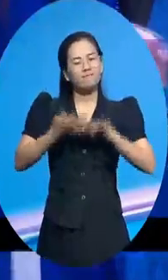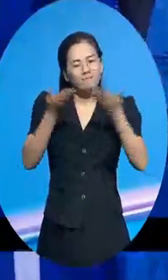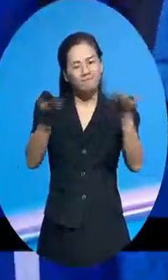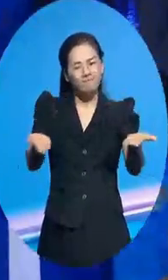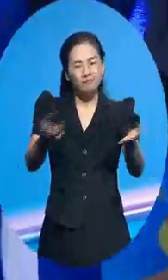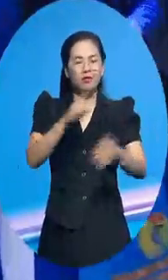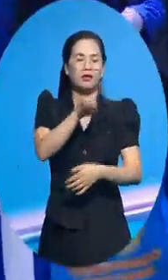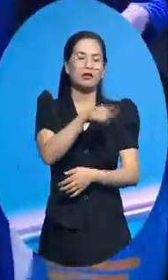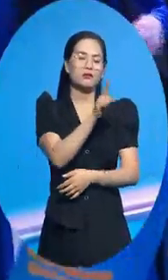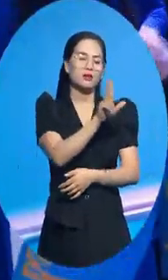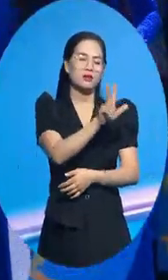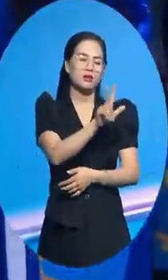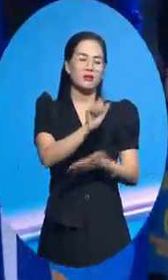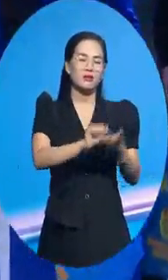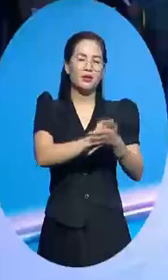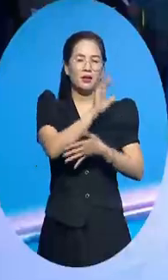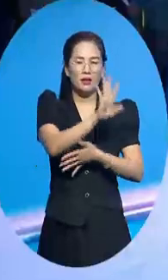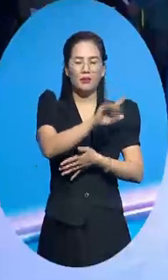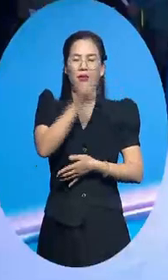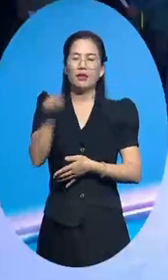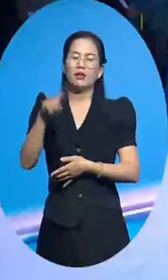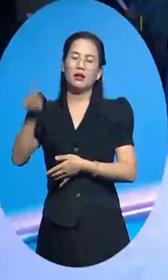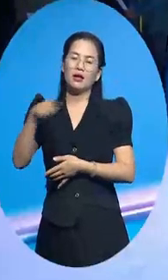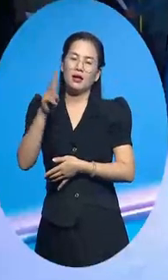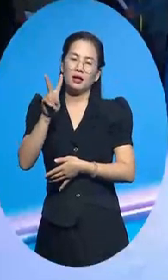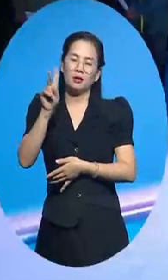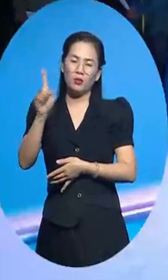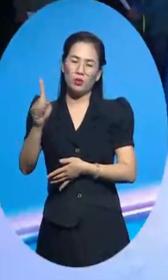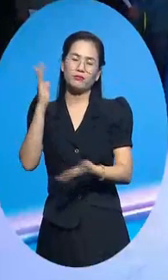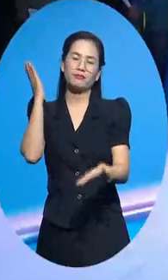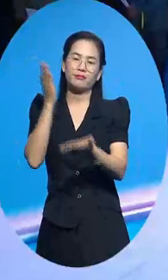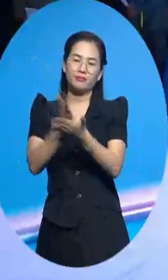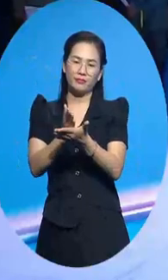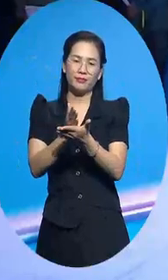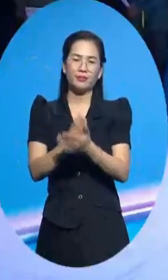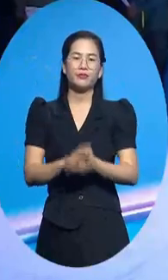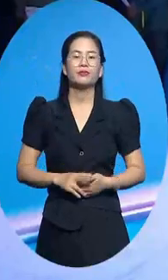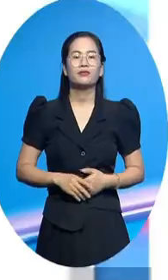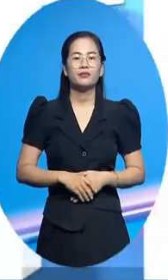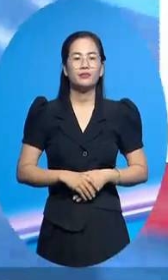từ ngày 18 tháng 5 đến ngày 21 tháng 5 năm 2023.